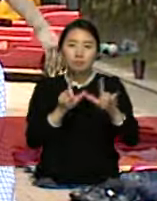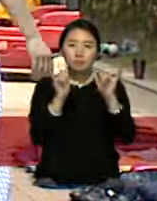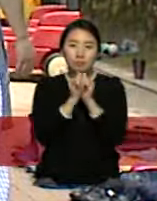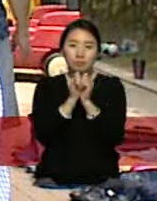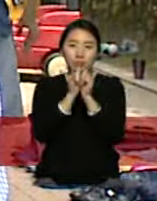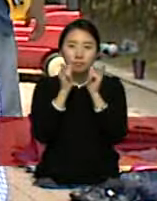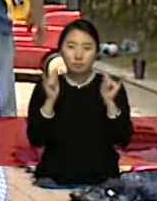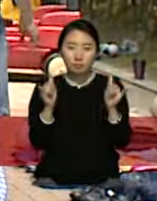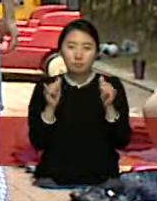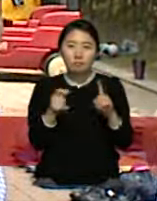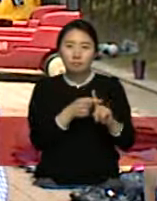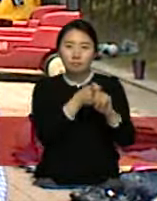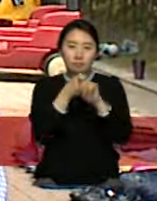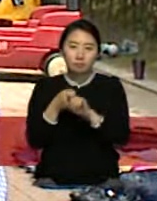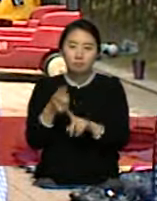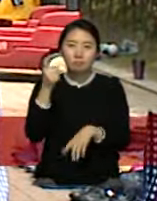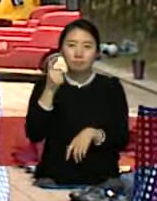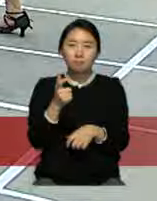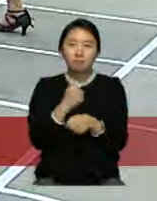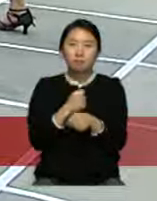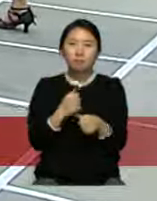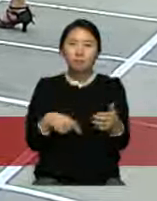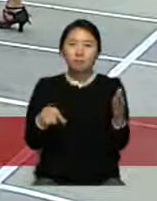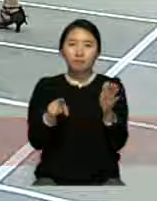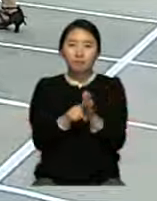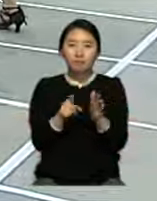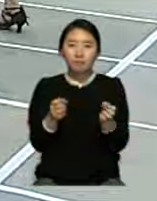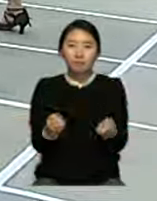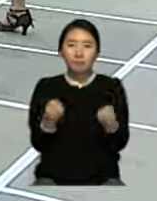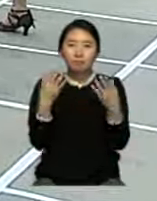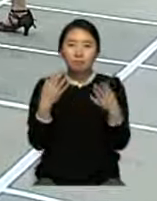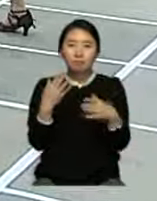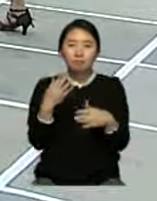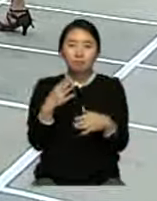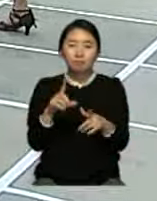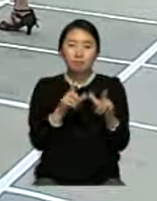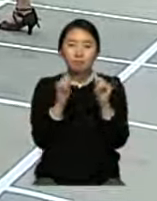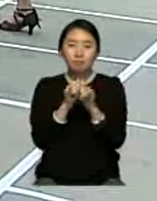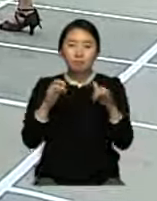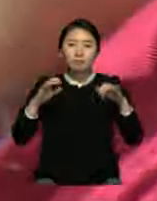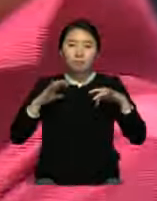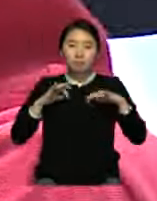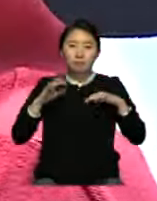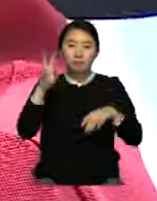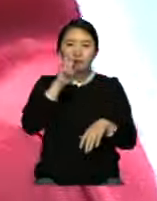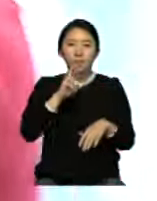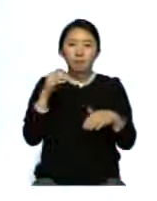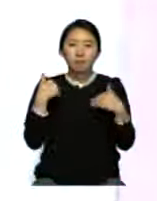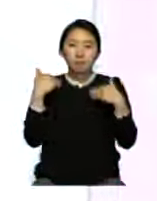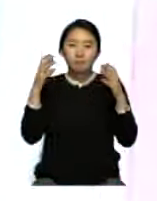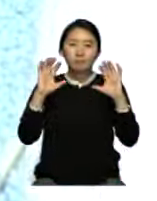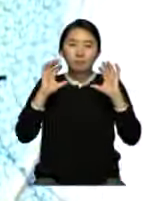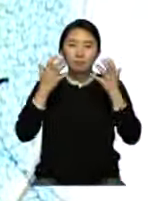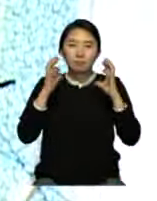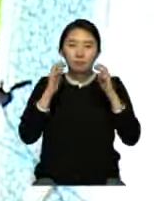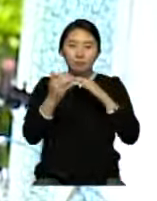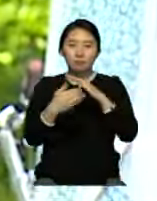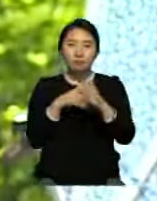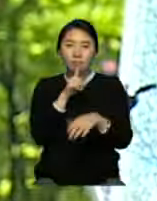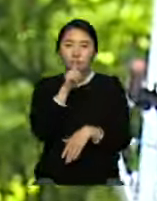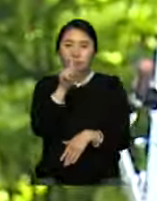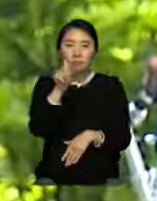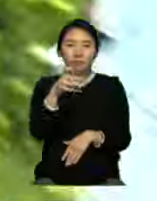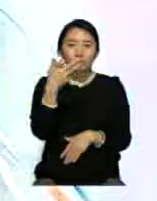간의 유대관계를 강화하고자. 행사의 하이라이트는 주민 노래자랑. 어른아이 할 것 없이 사전에